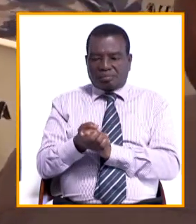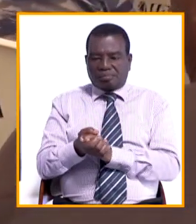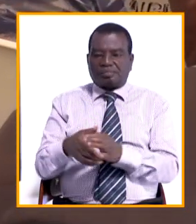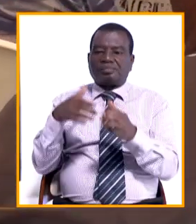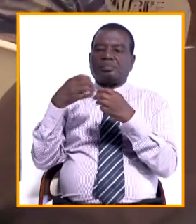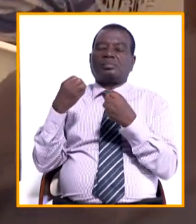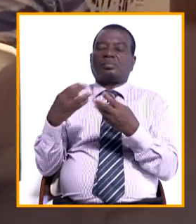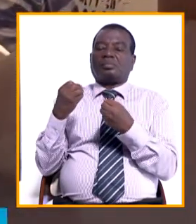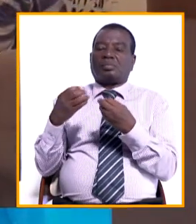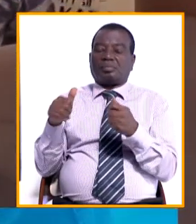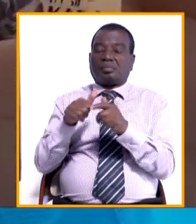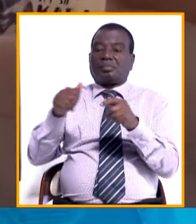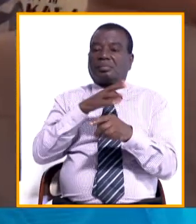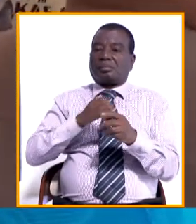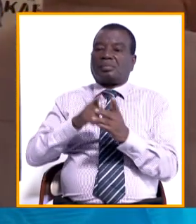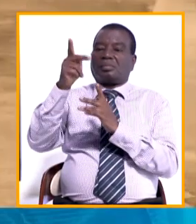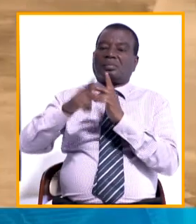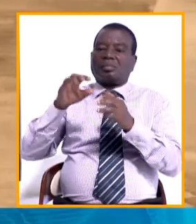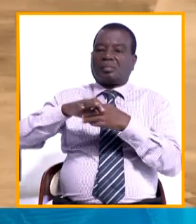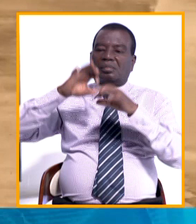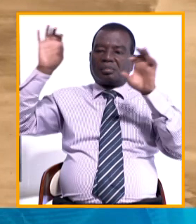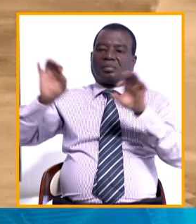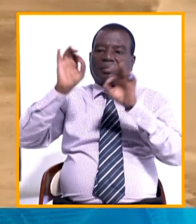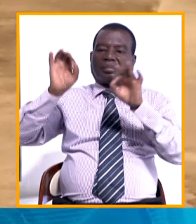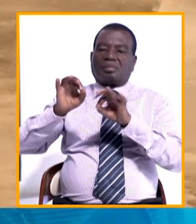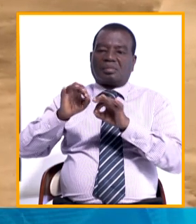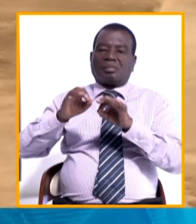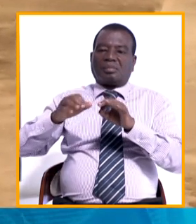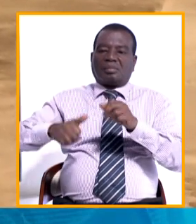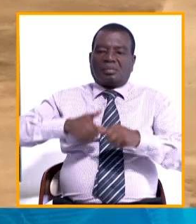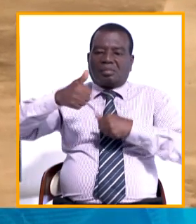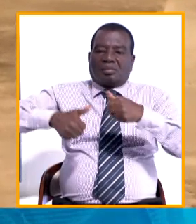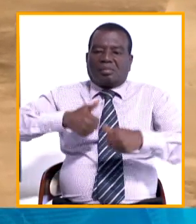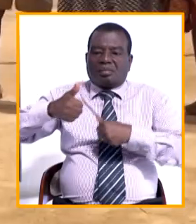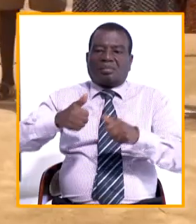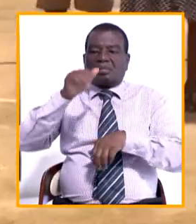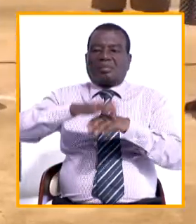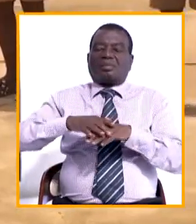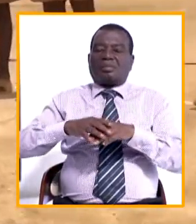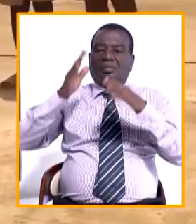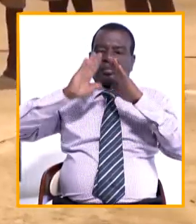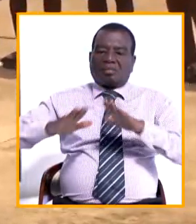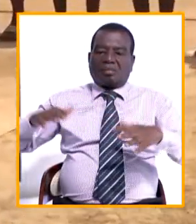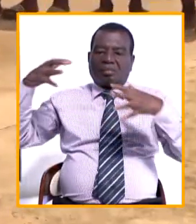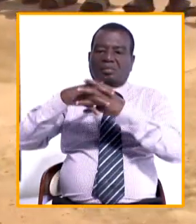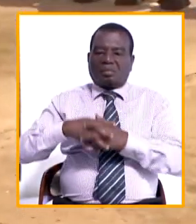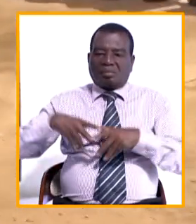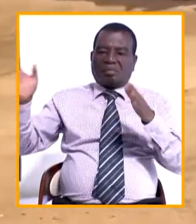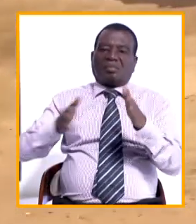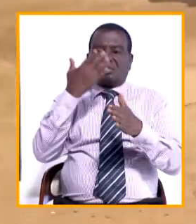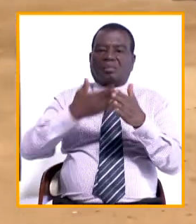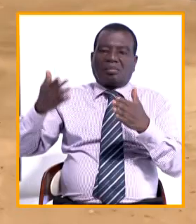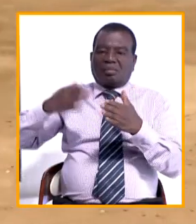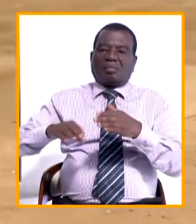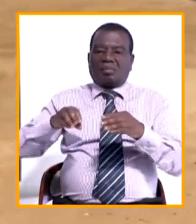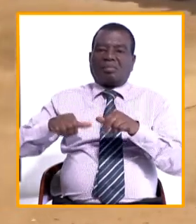Plusieurs attractions étaient au programme de cette cérémonie, à savoir des sketchs sur la paix, l'unité. Des artistes ont également montré